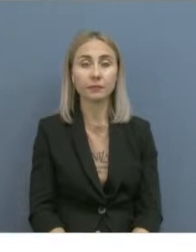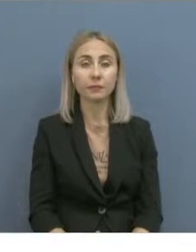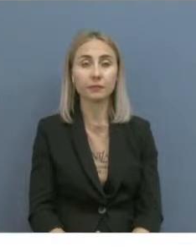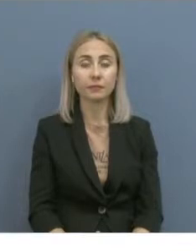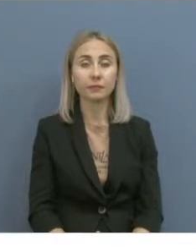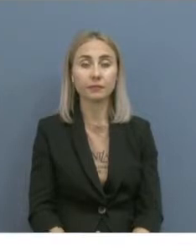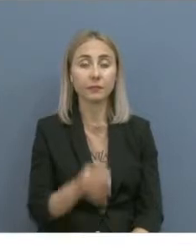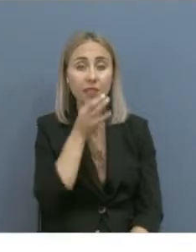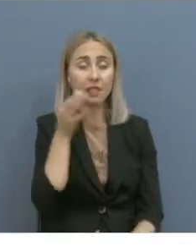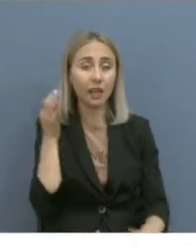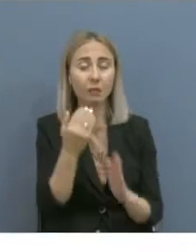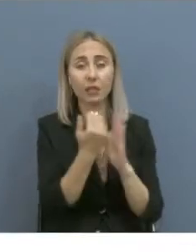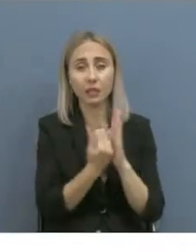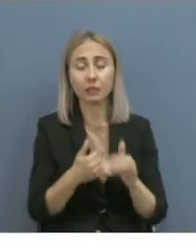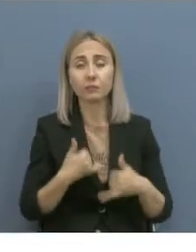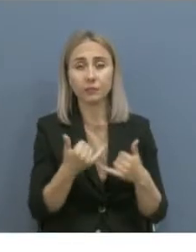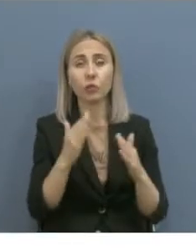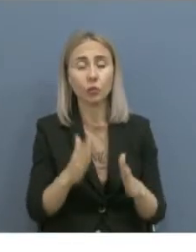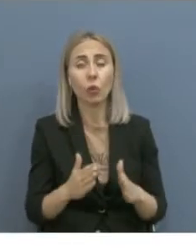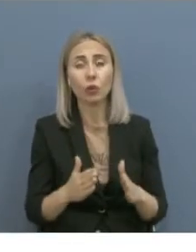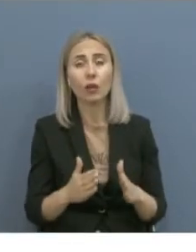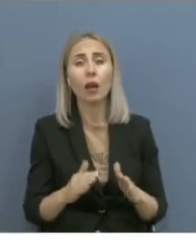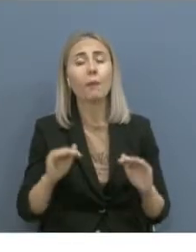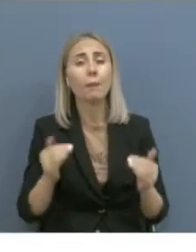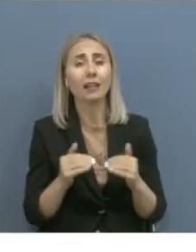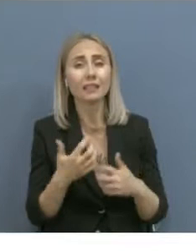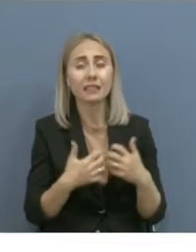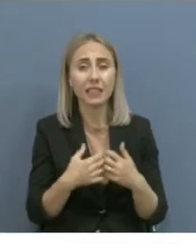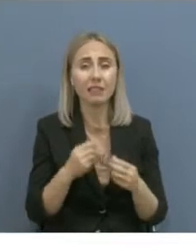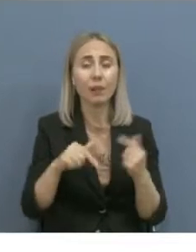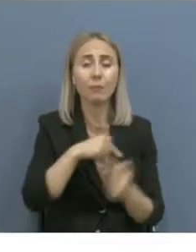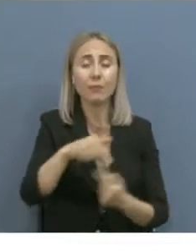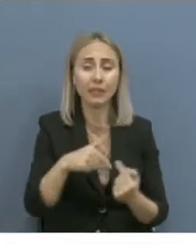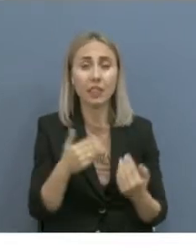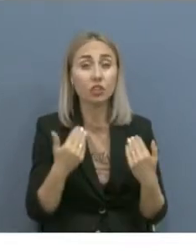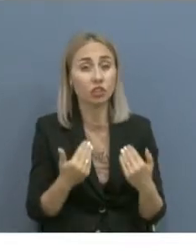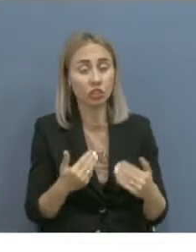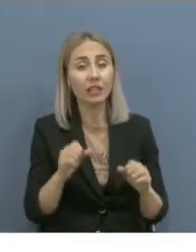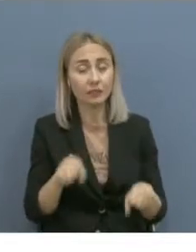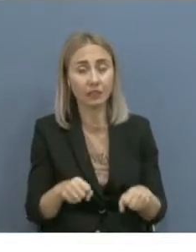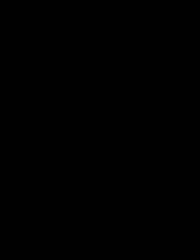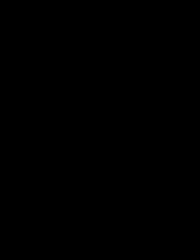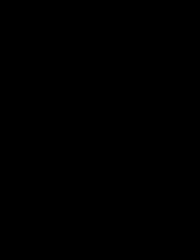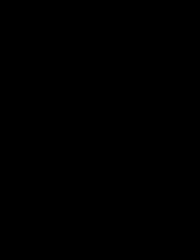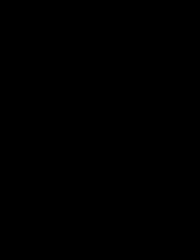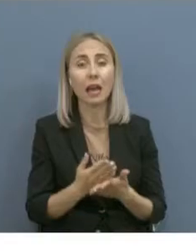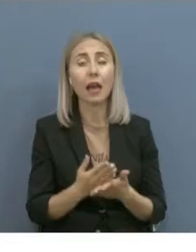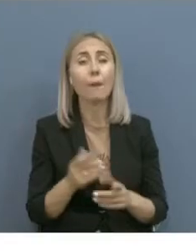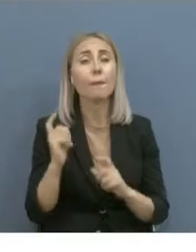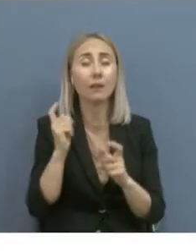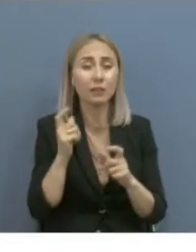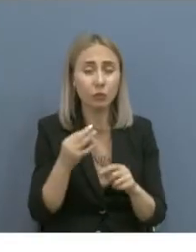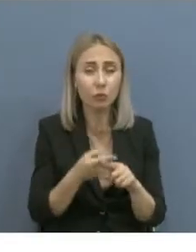Бұрын тек шағын және орта кәсіпке арналған бағдарламаға енді азық-түлік, жүк тасымалы, қойма шаруашылығы, туризм, жалға